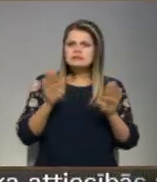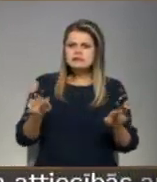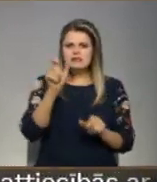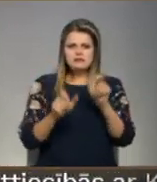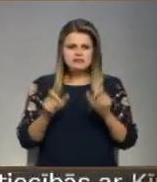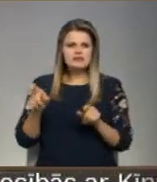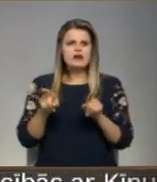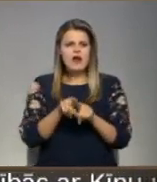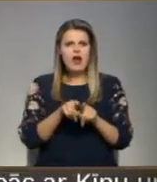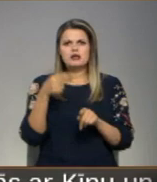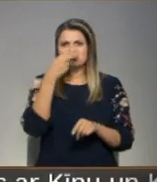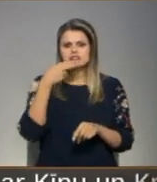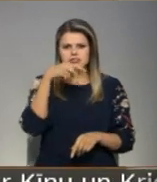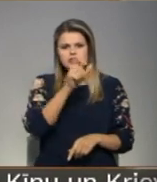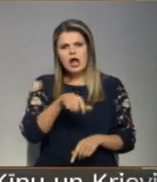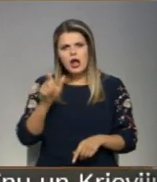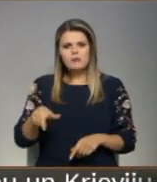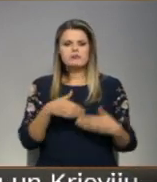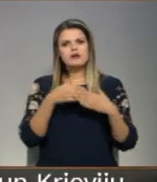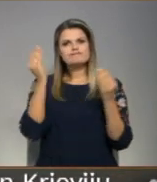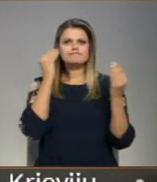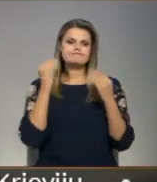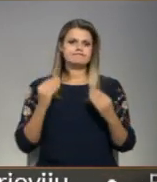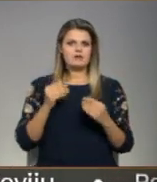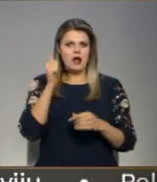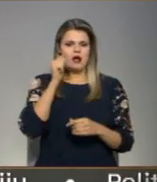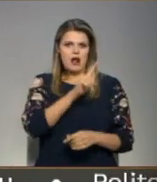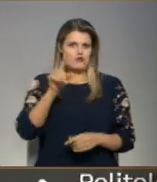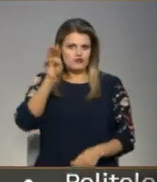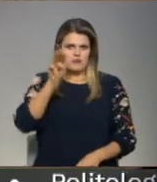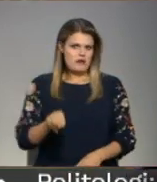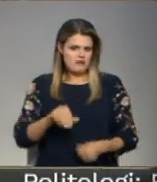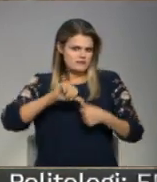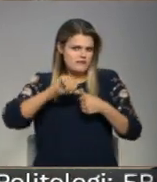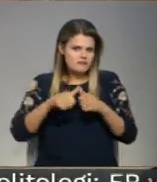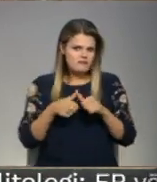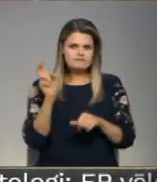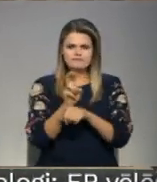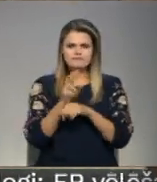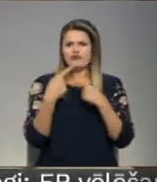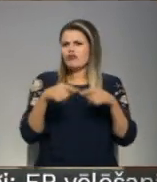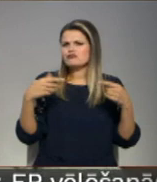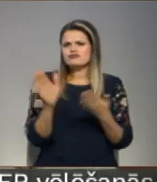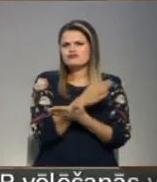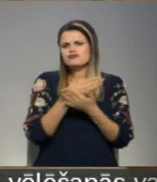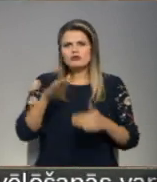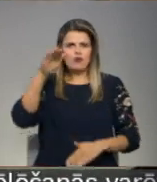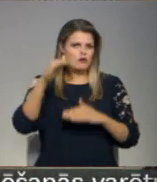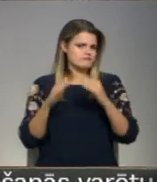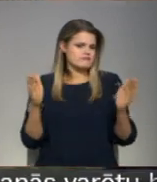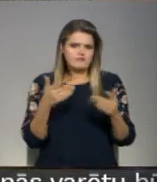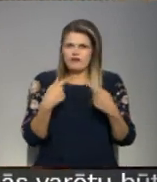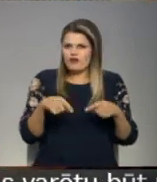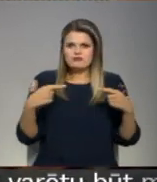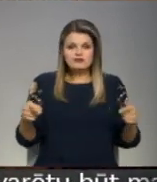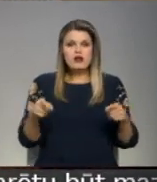taču netrūkst arī saimnieku, kuri savu mīluli ved sapucēt gandrīz katru mēnesi. Pie Iritas frizēs dažādi šķirņu un auguma suņi, pat